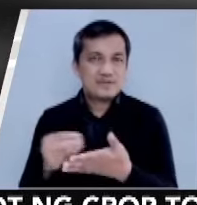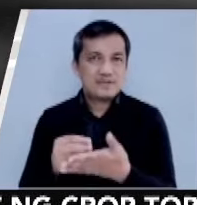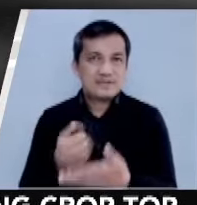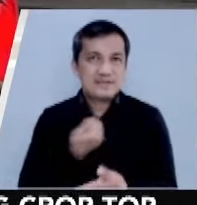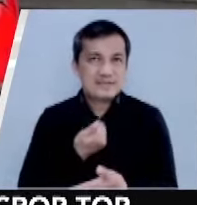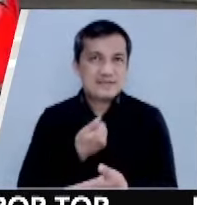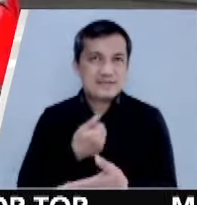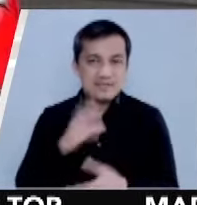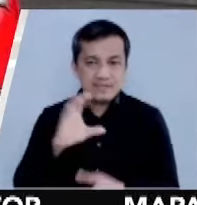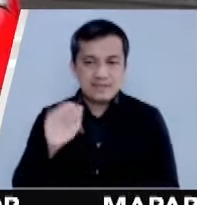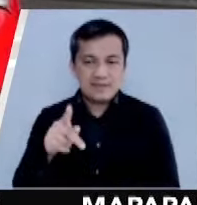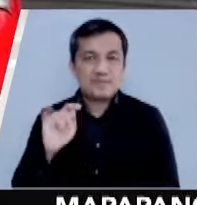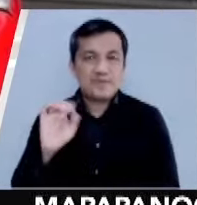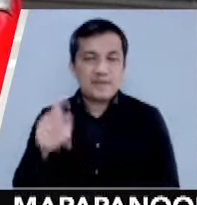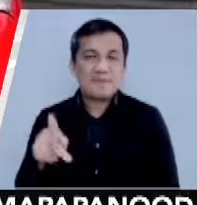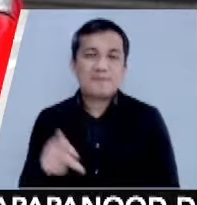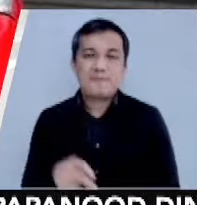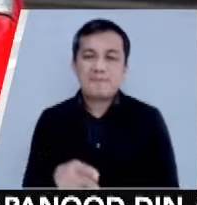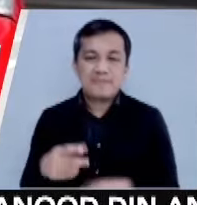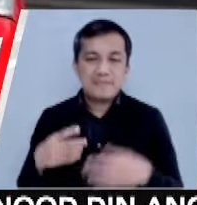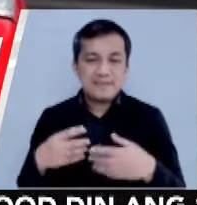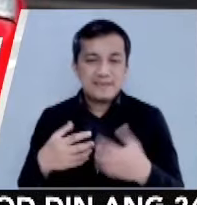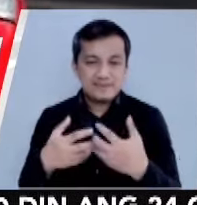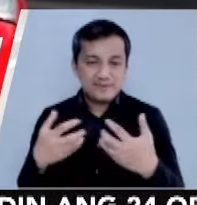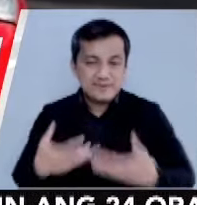top. Ayoko lang din siguro na